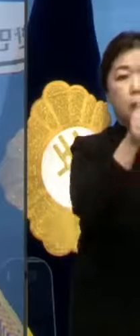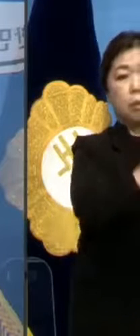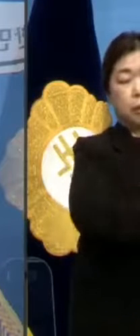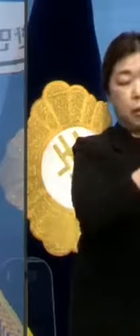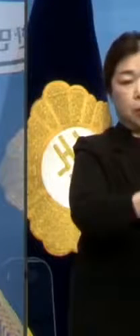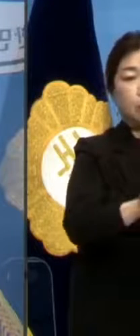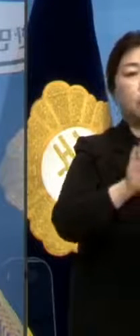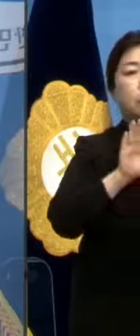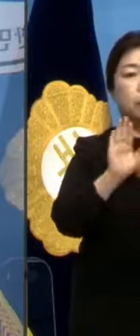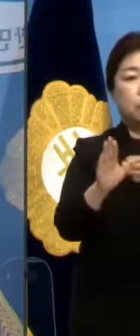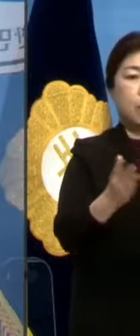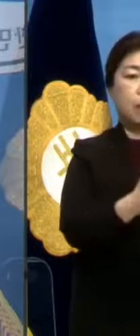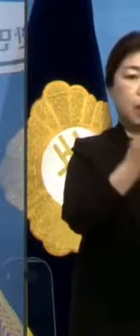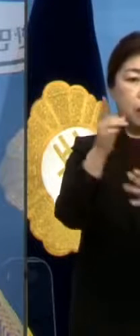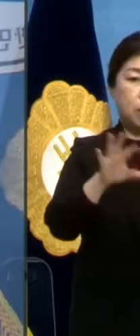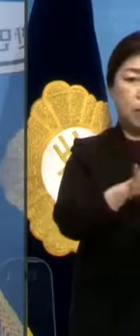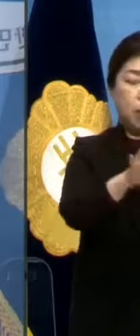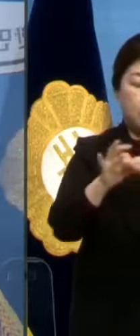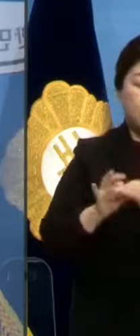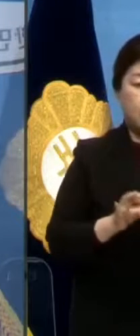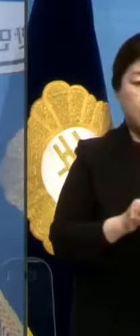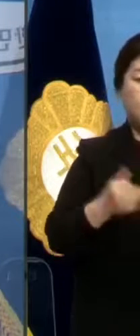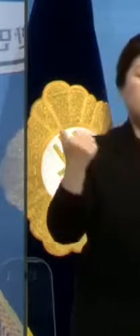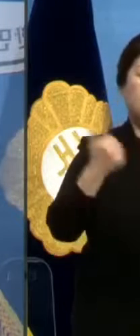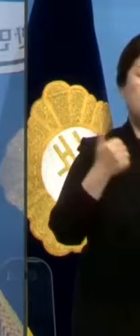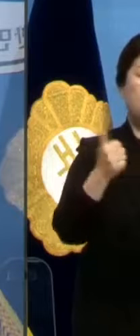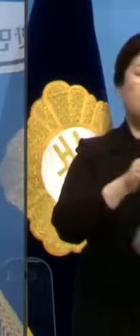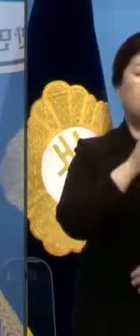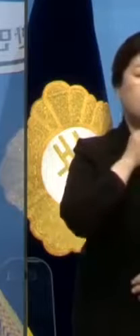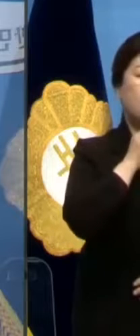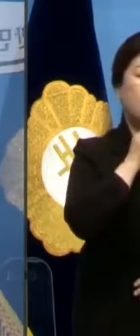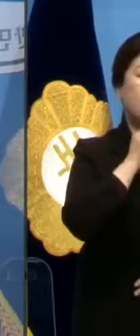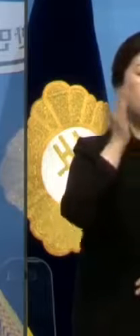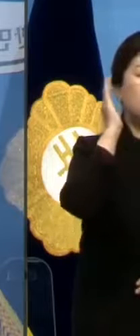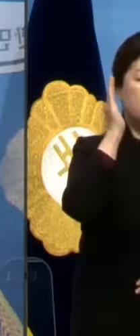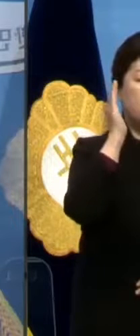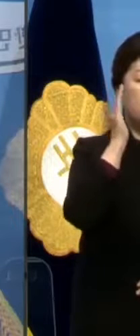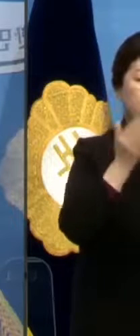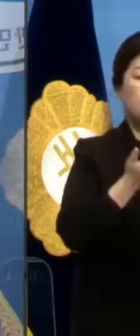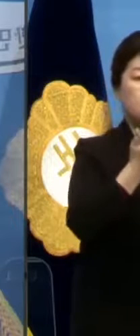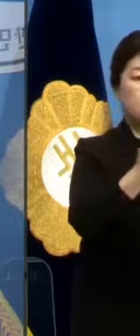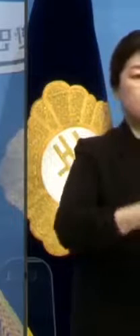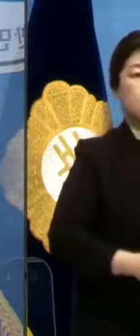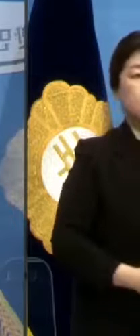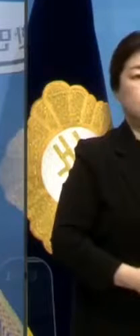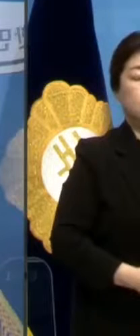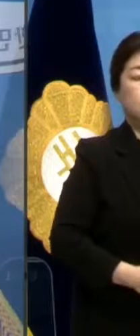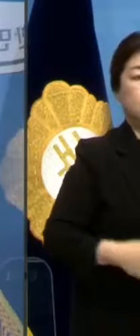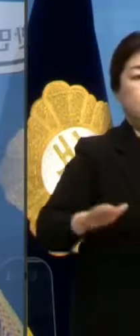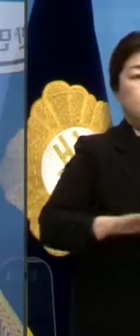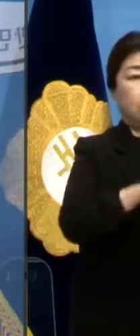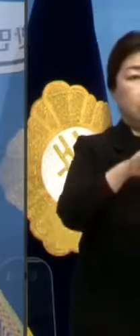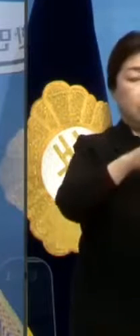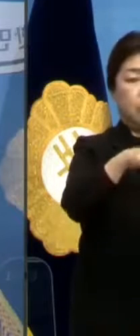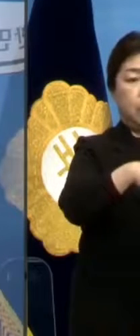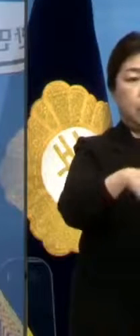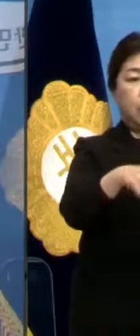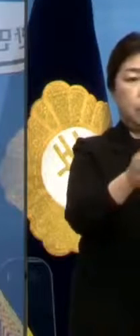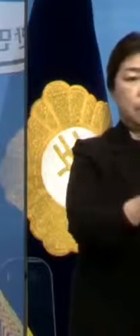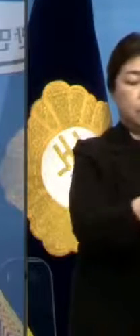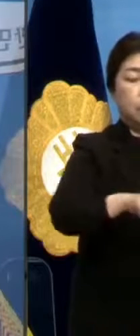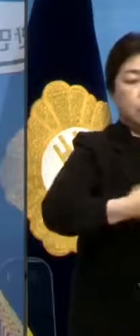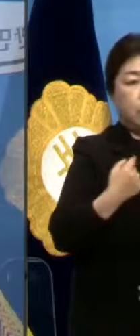후 단일화 논의가 정답이라는 말씀을 드립니다. 우리 당은 스스로의